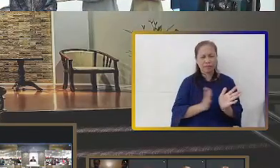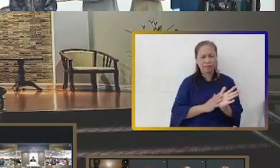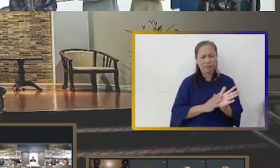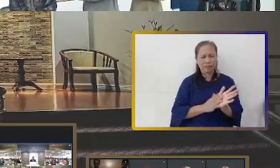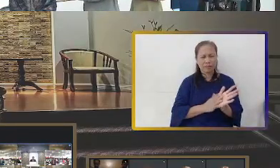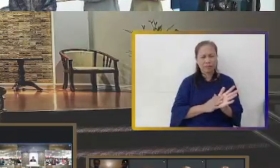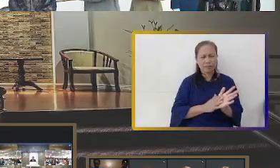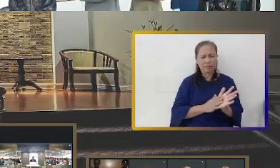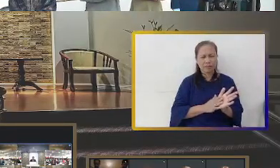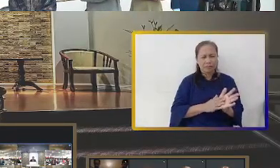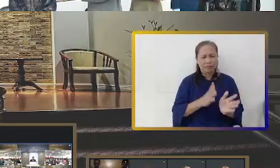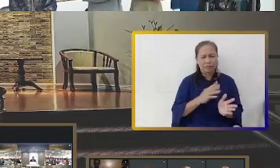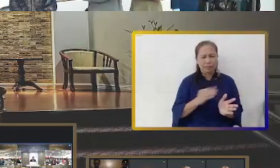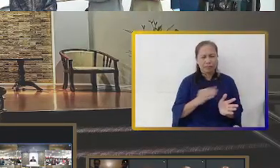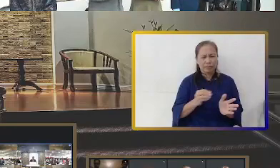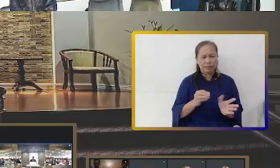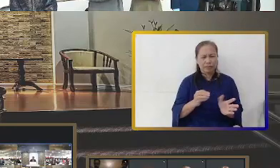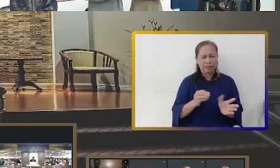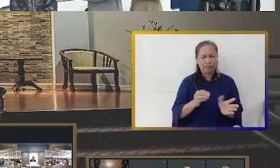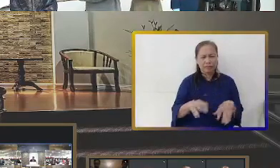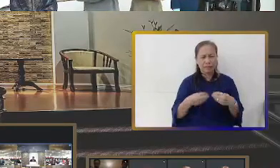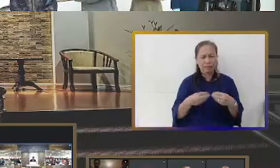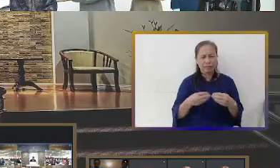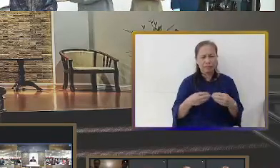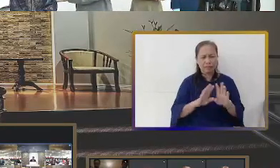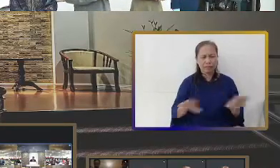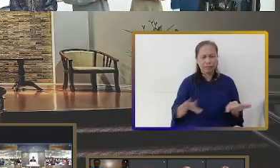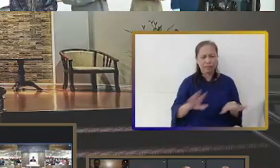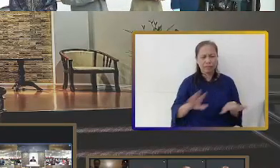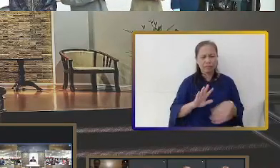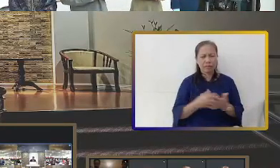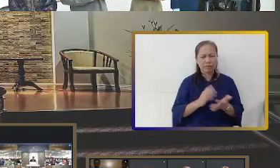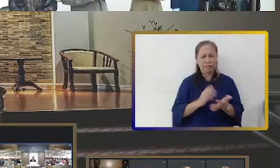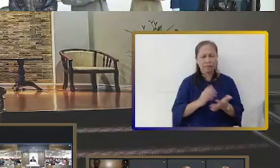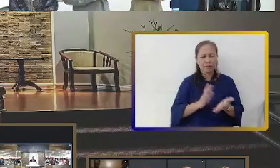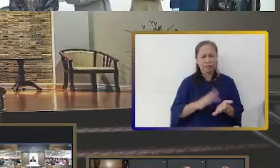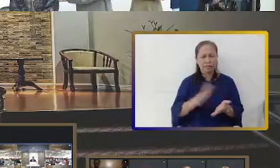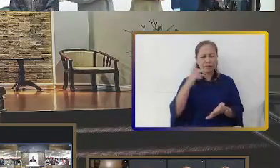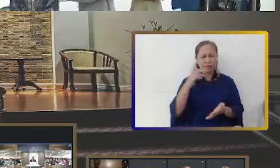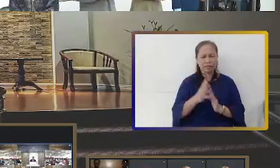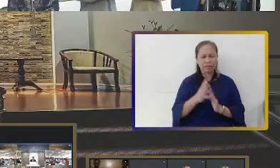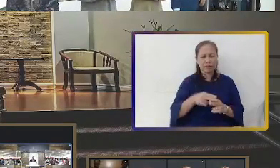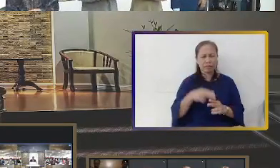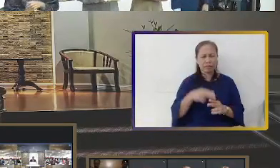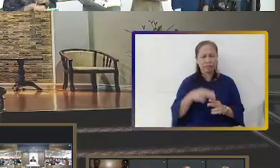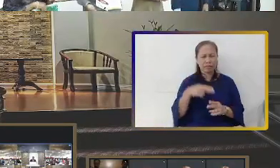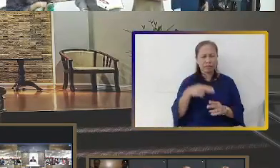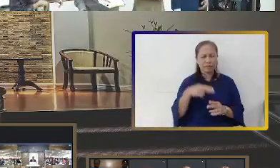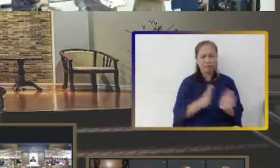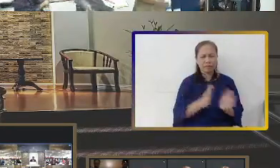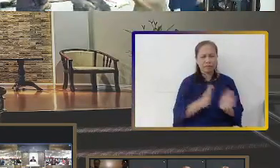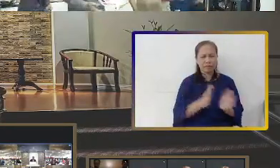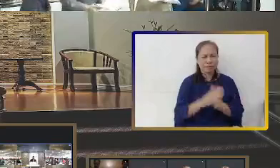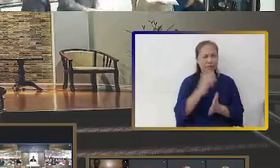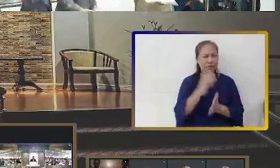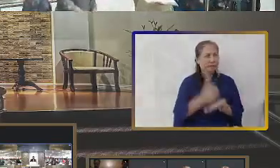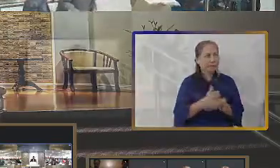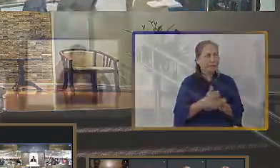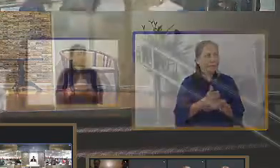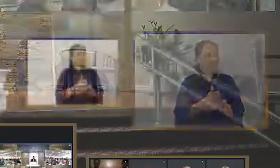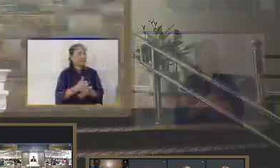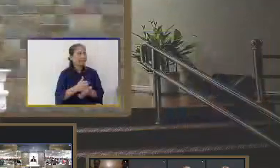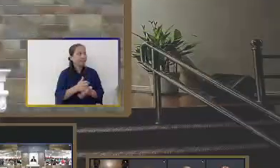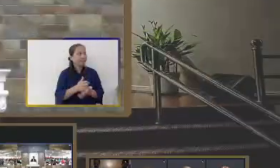Oh God and even sa mga kabataan Panginoon all the glory belongs to in Jesus name amen All right please be